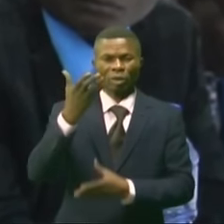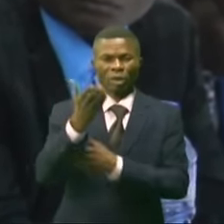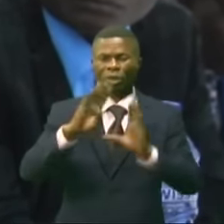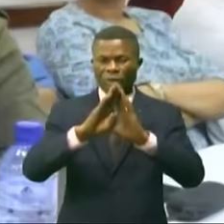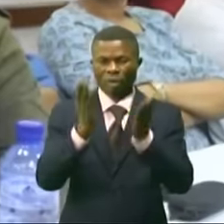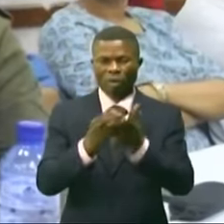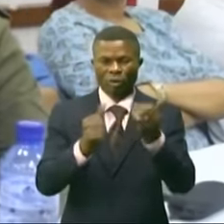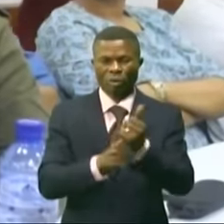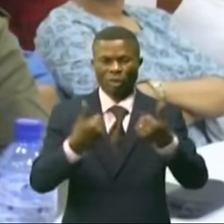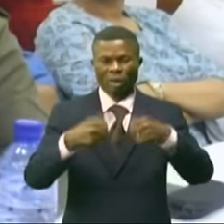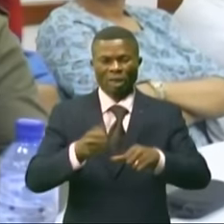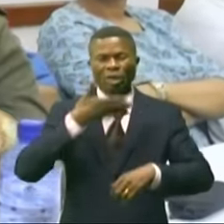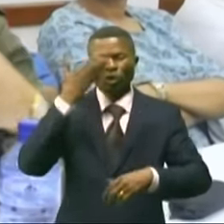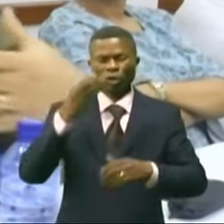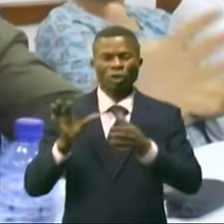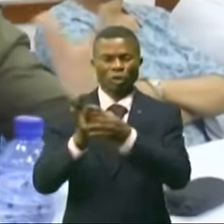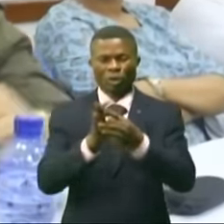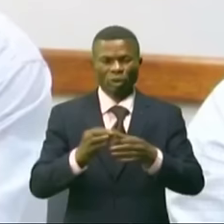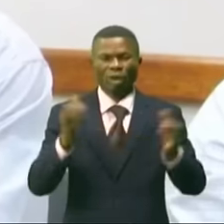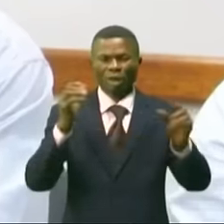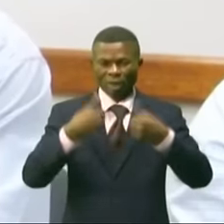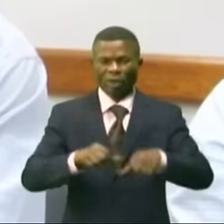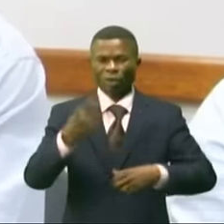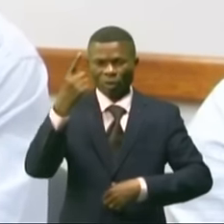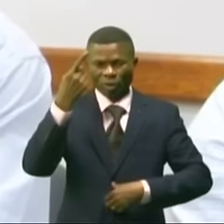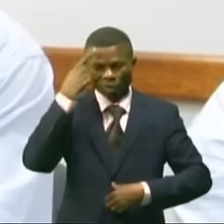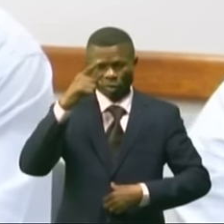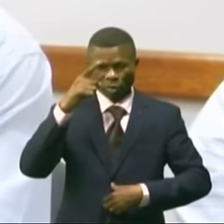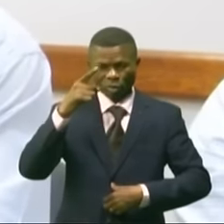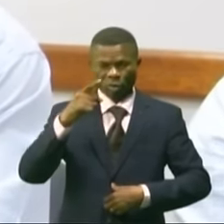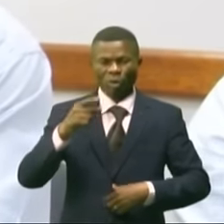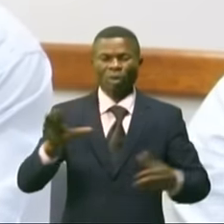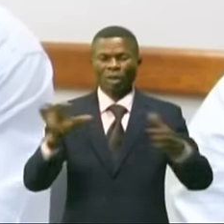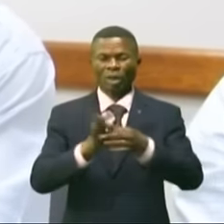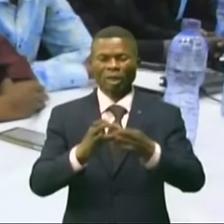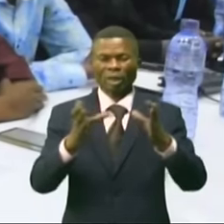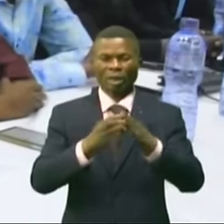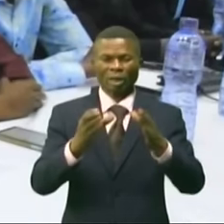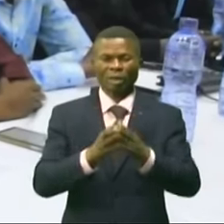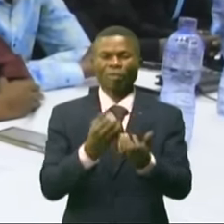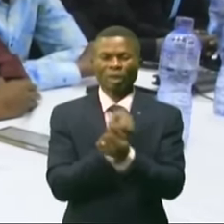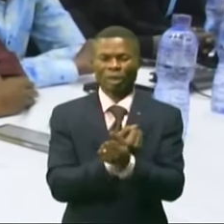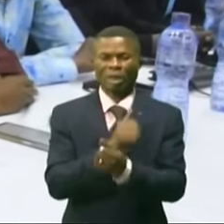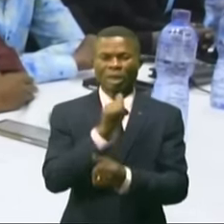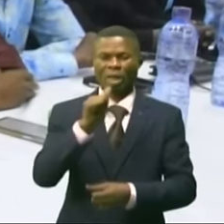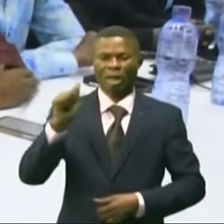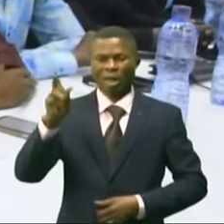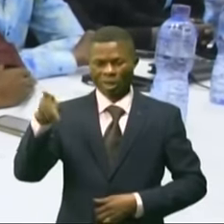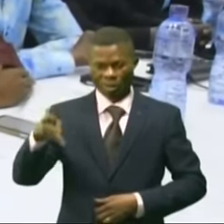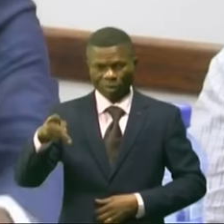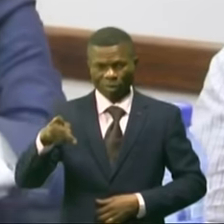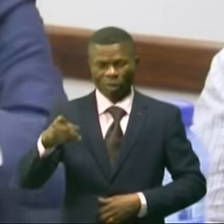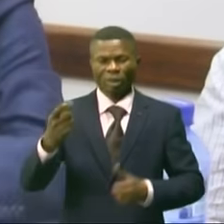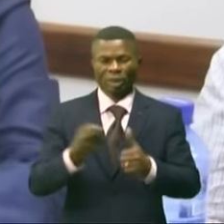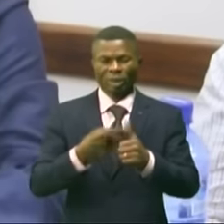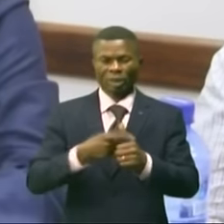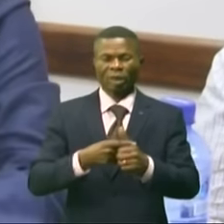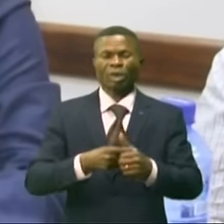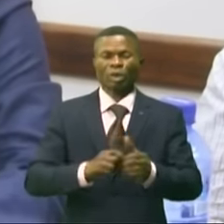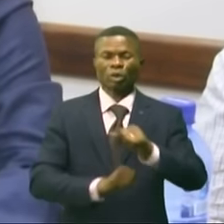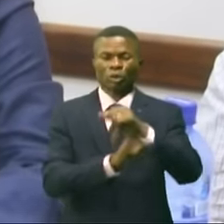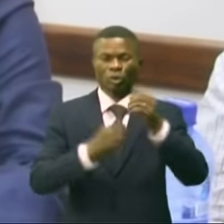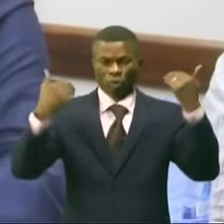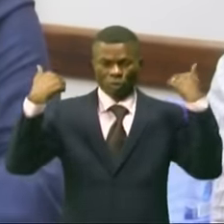l'esprit de collaboration et de solidarité pour être en accord avec la dévise de la p aaap à savoir loyauté au chef de l'État